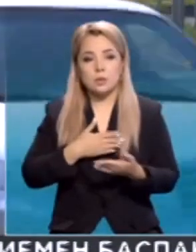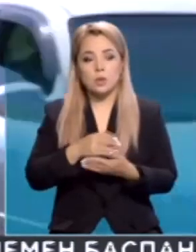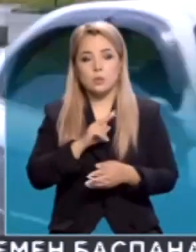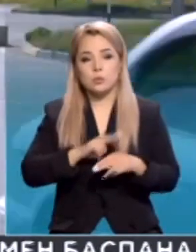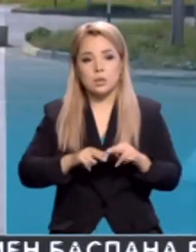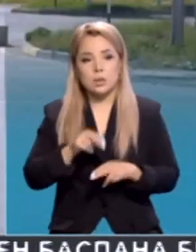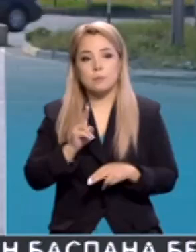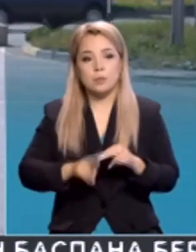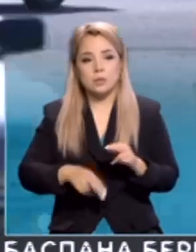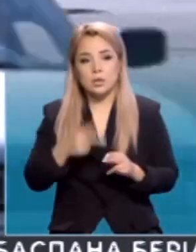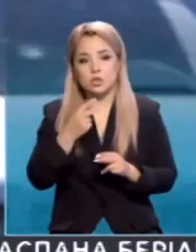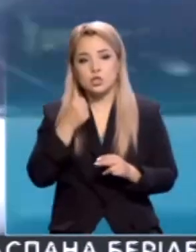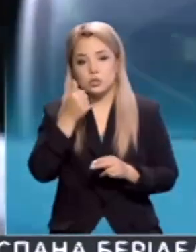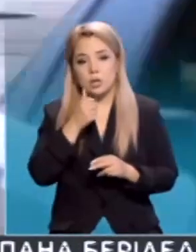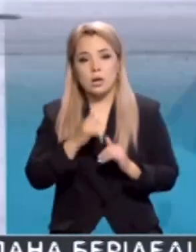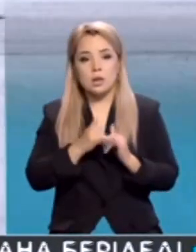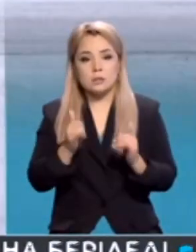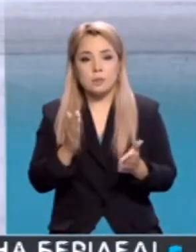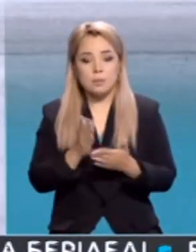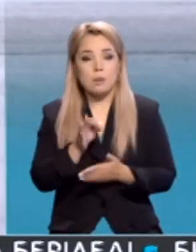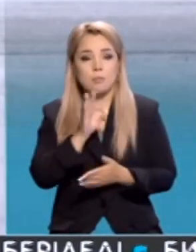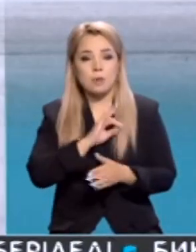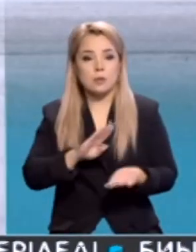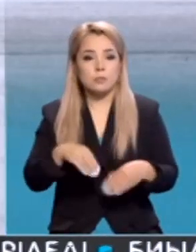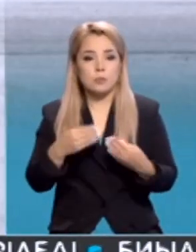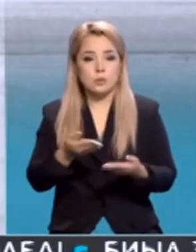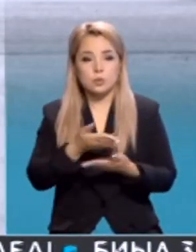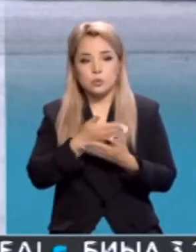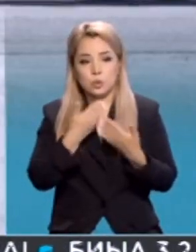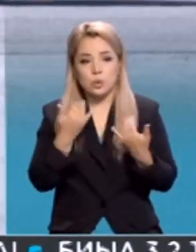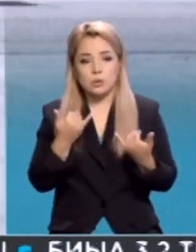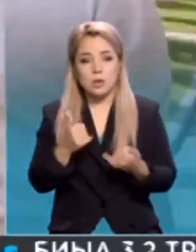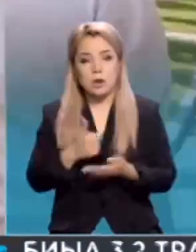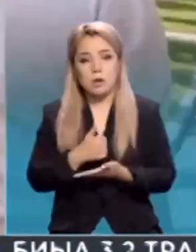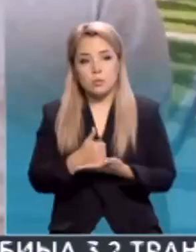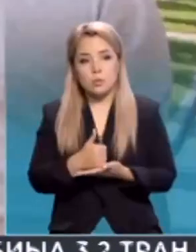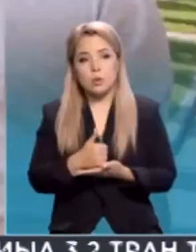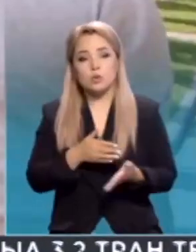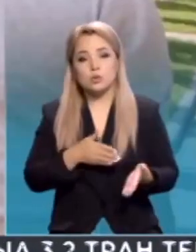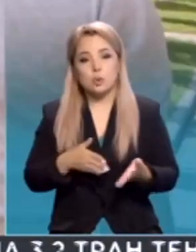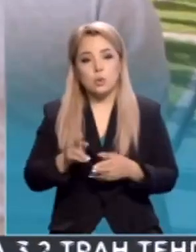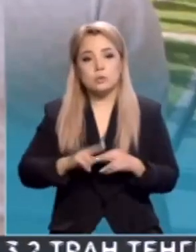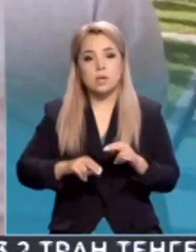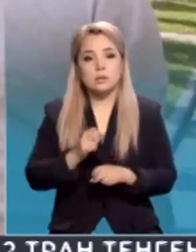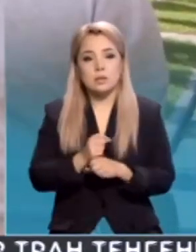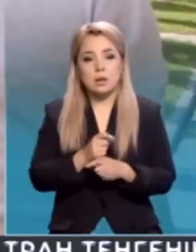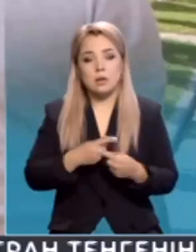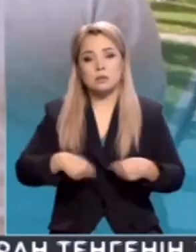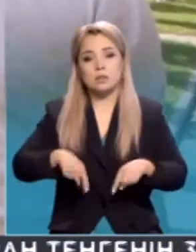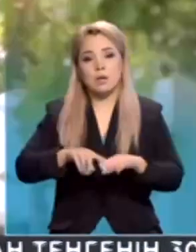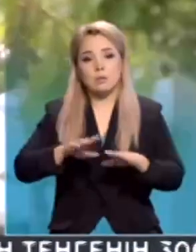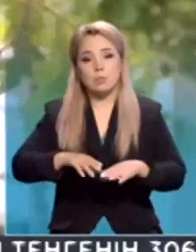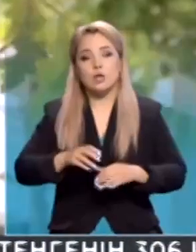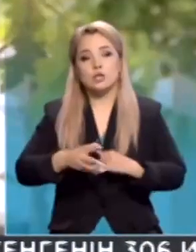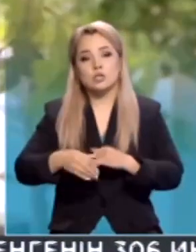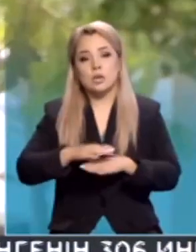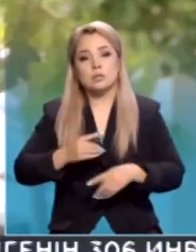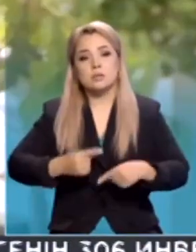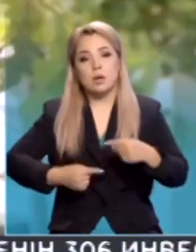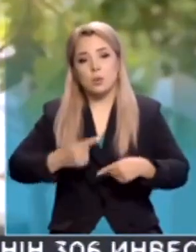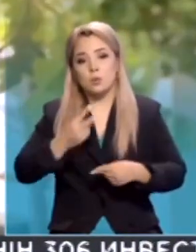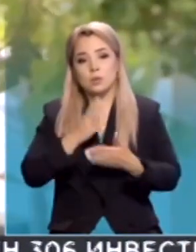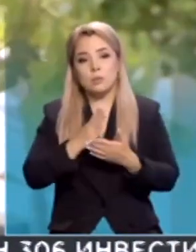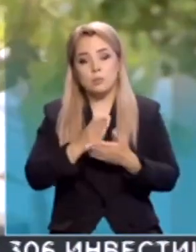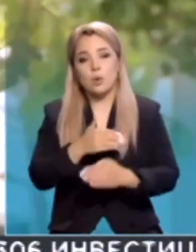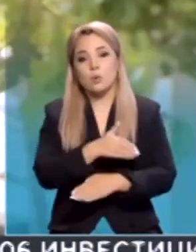жолдардың салынып біткені 2 жылдан асып барады. Әлі пайдалануға берілетін емес. Әкімдік жолды салдырып алып, енді айналасындағы жерді даулап жүр.